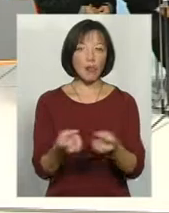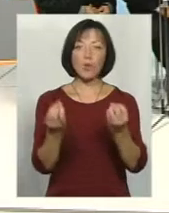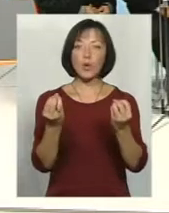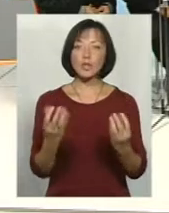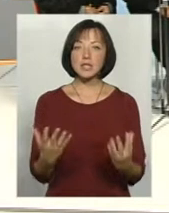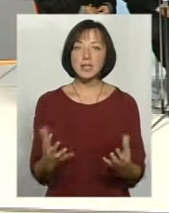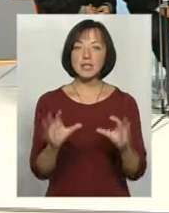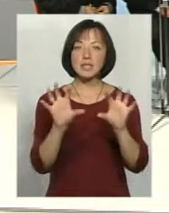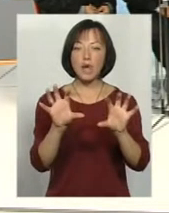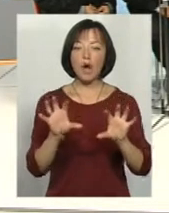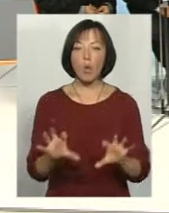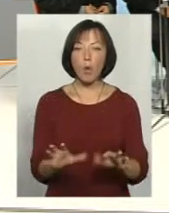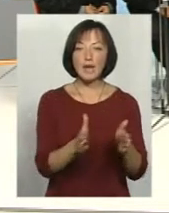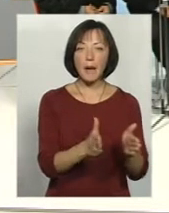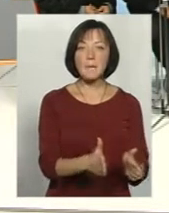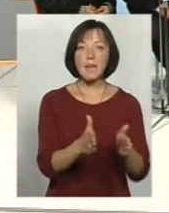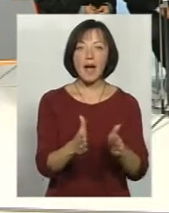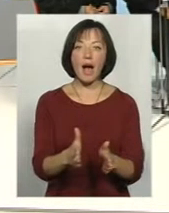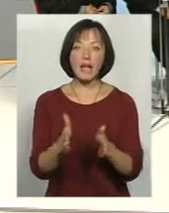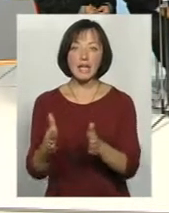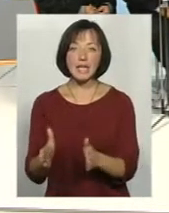простих законних механізмів для того, щоб